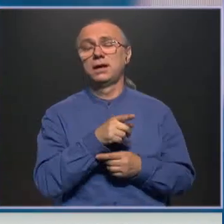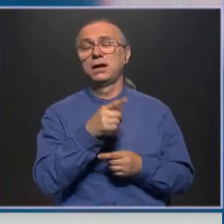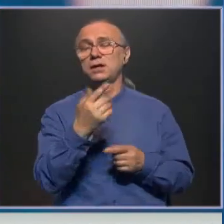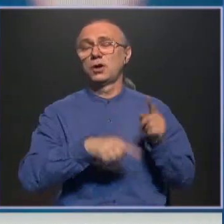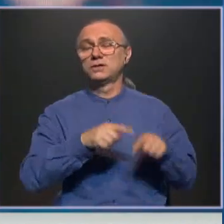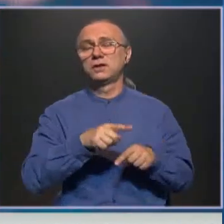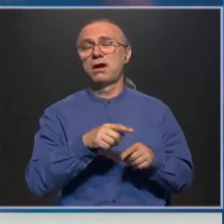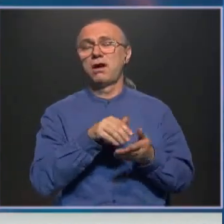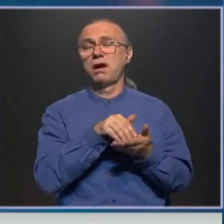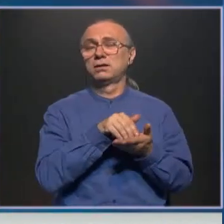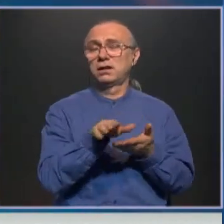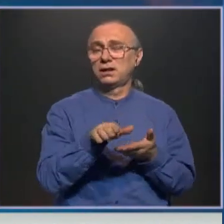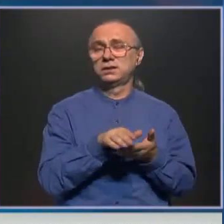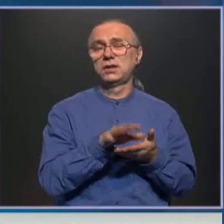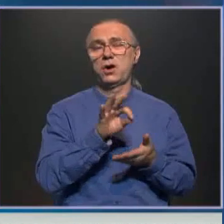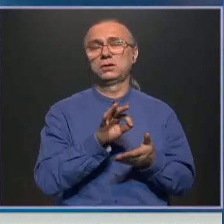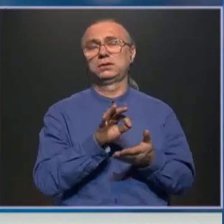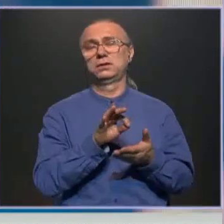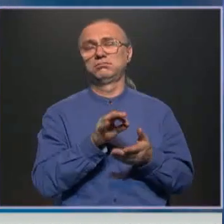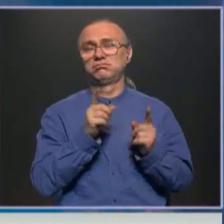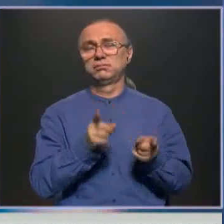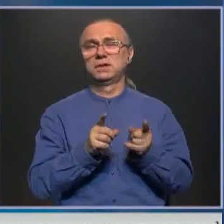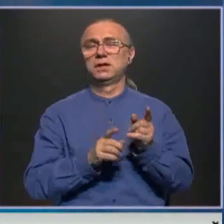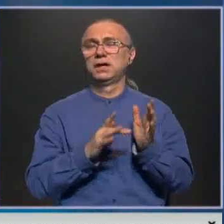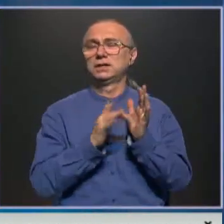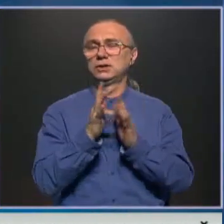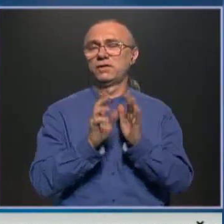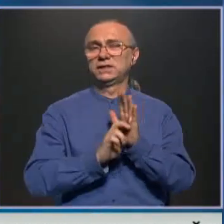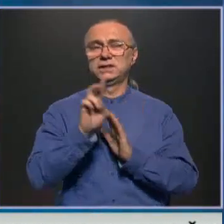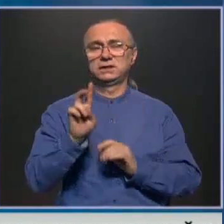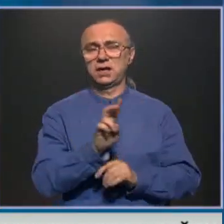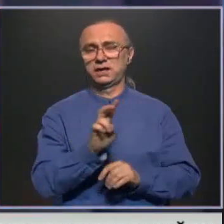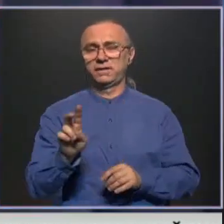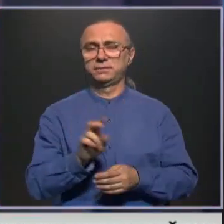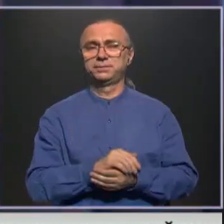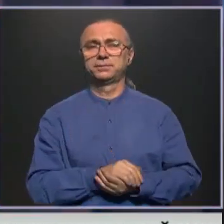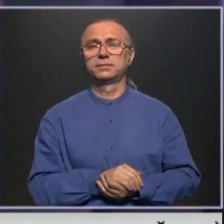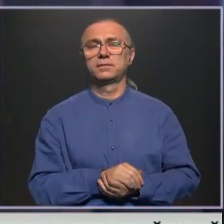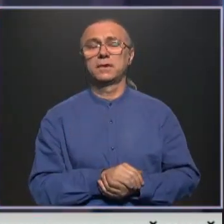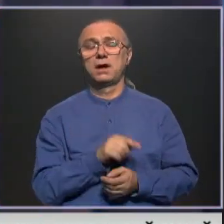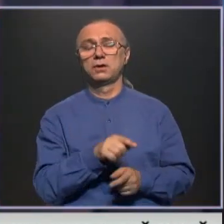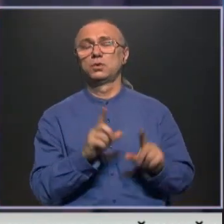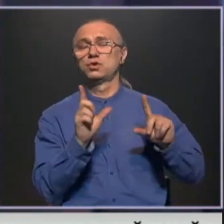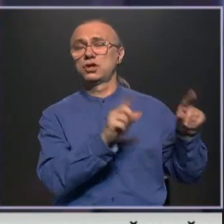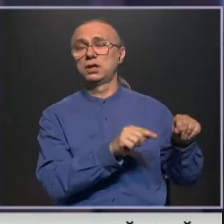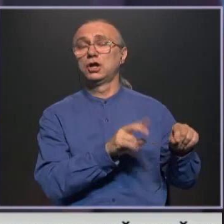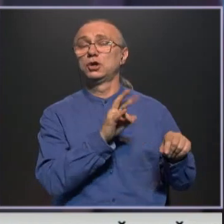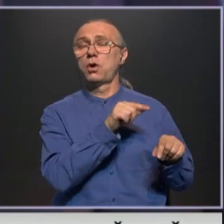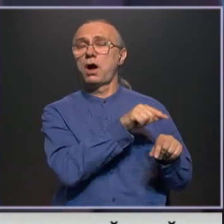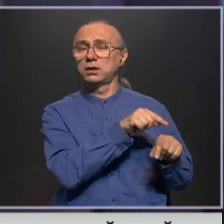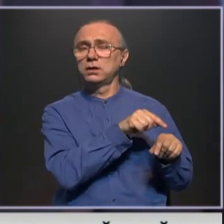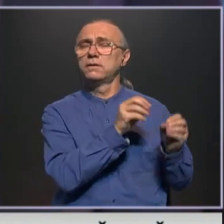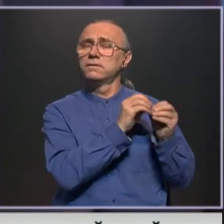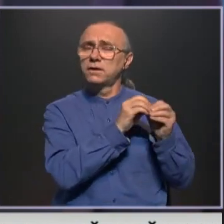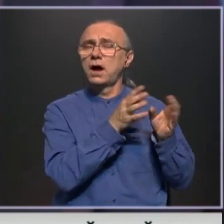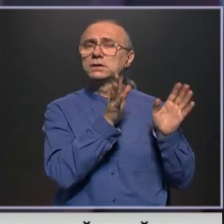да, которая, конечно, несовершенна, потому что ее делает совершенной только Господь наш Иисус Христос. И они ушли. Но они остаются